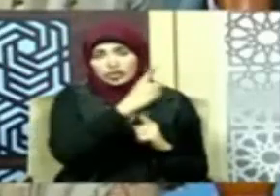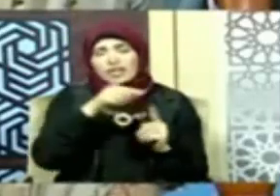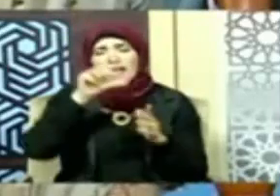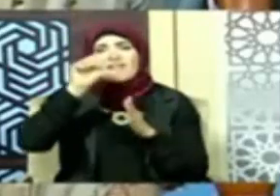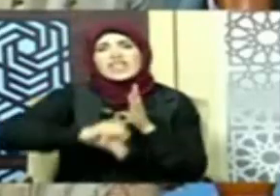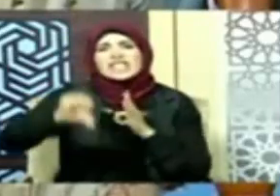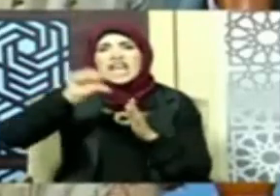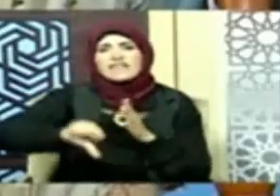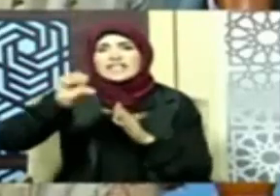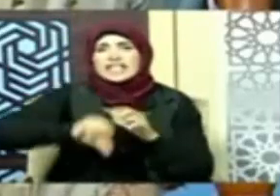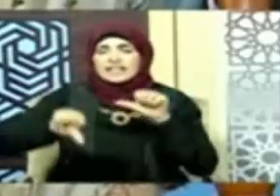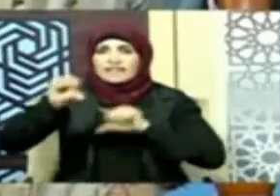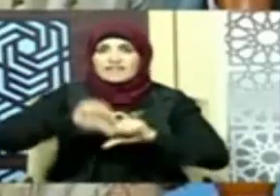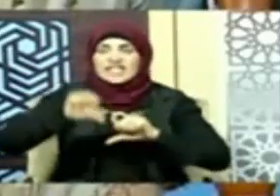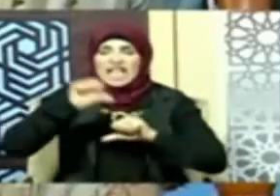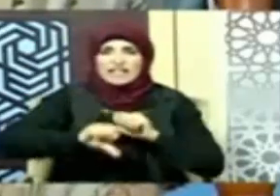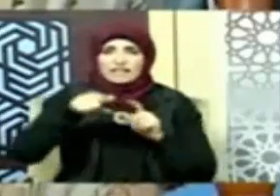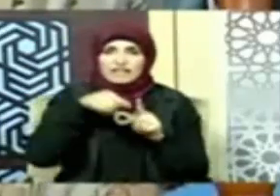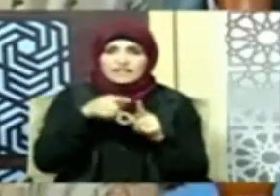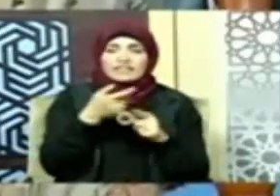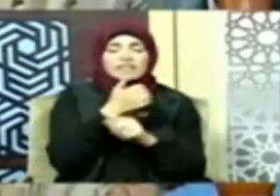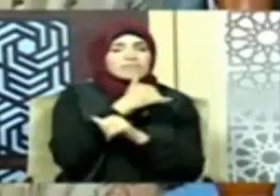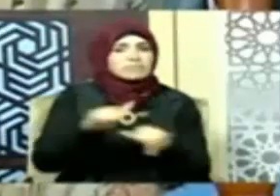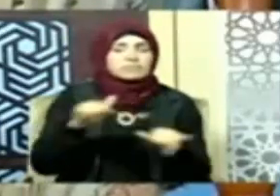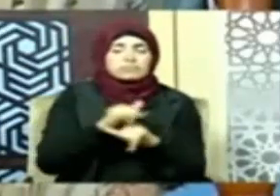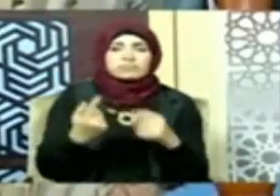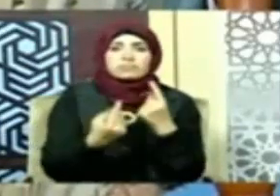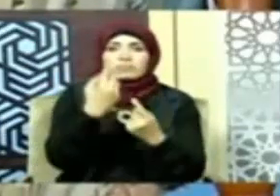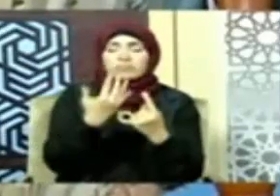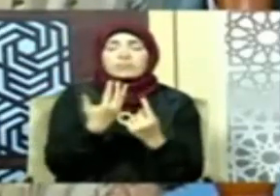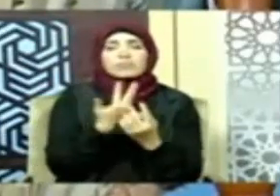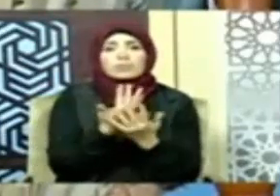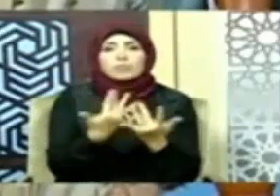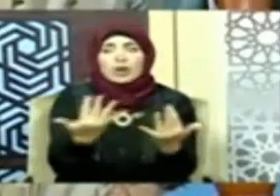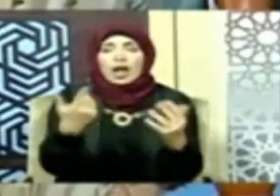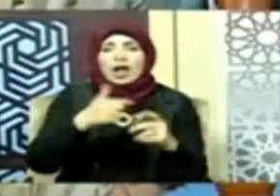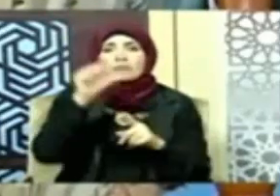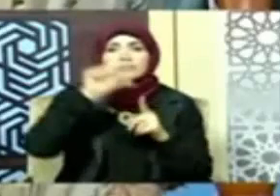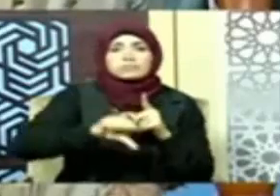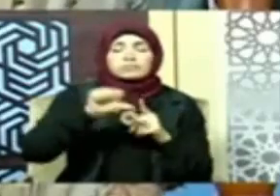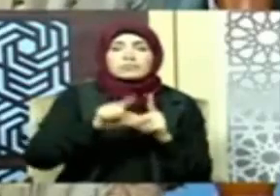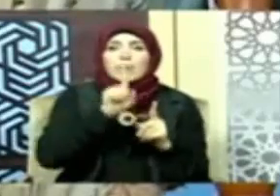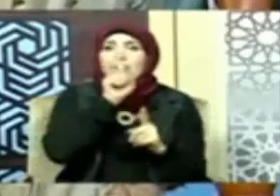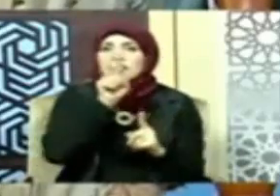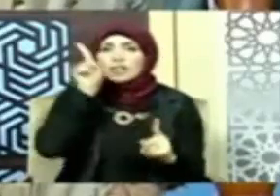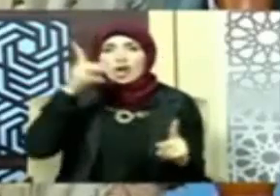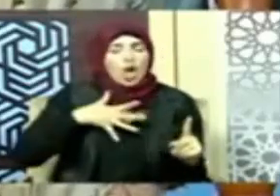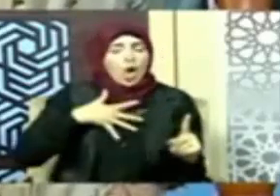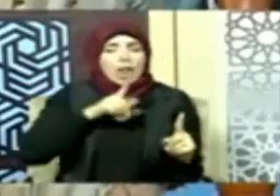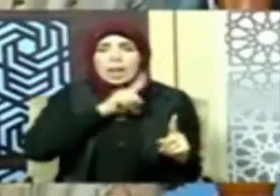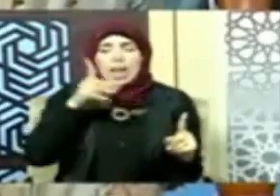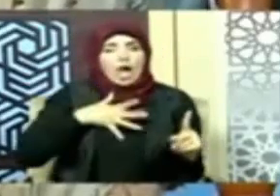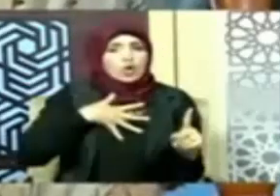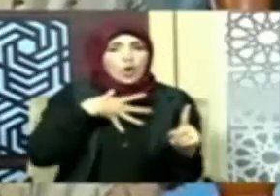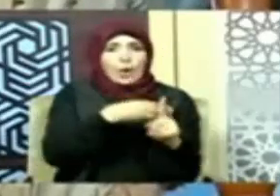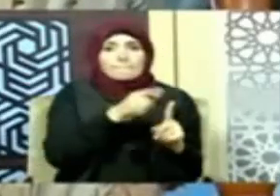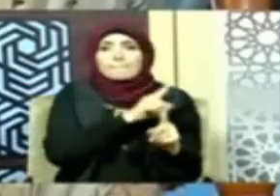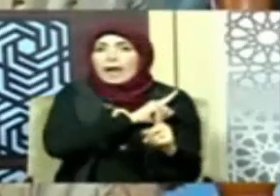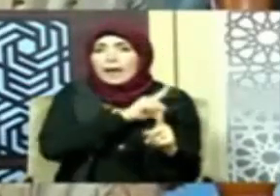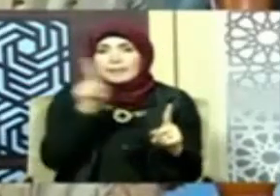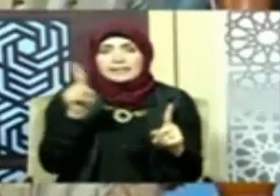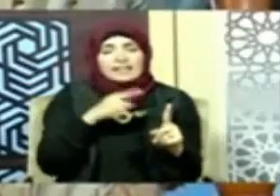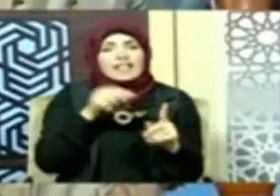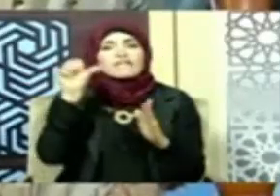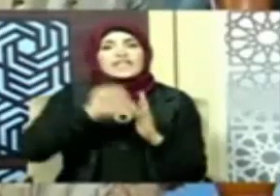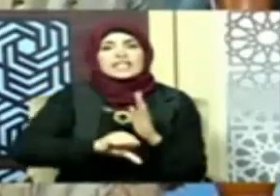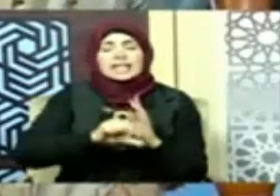الأرض ليفسد فيها ويهلك الحرث والنسل والله لا يحب الفساد.